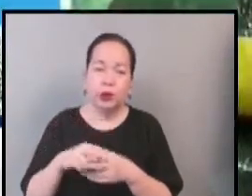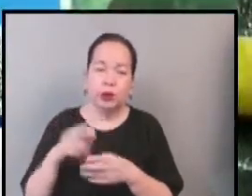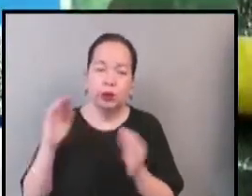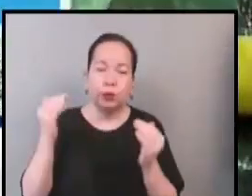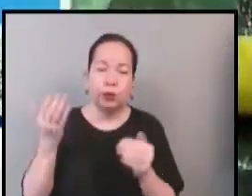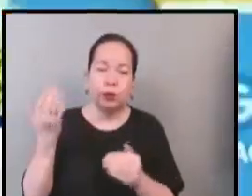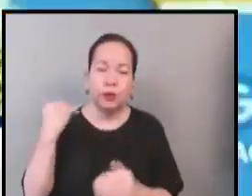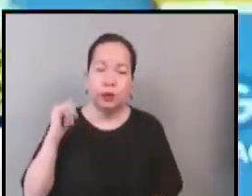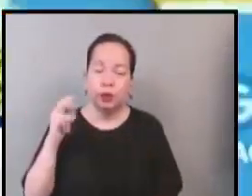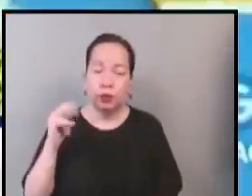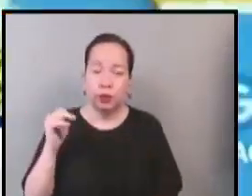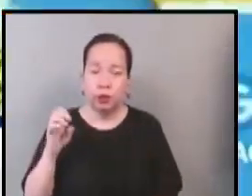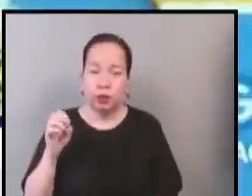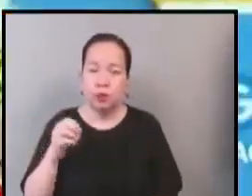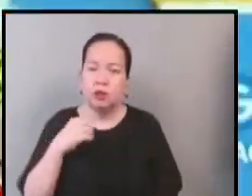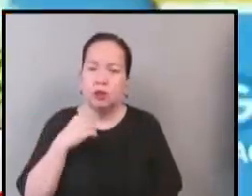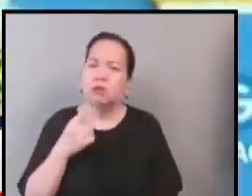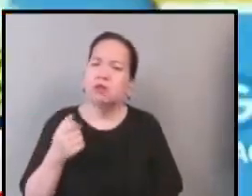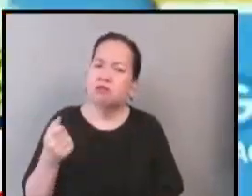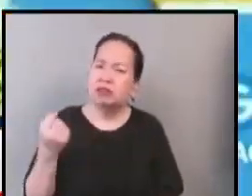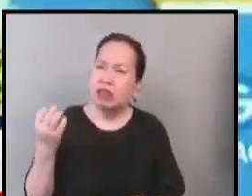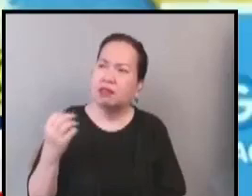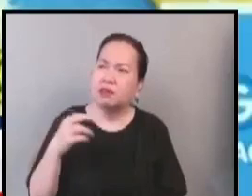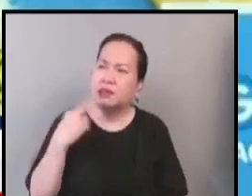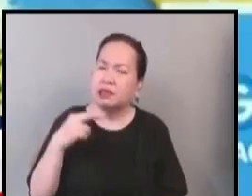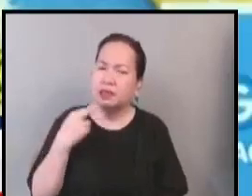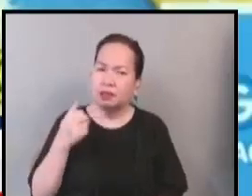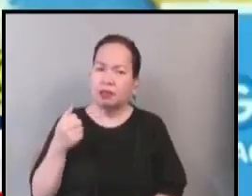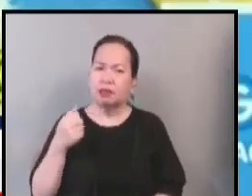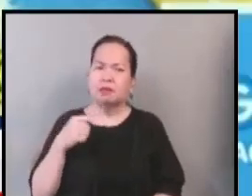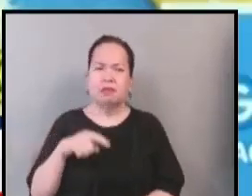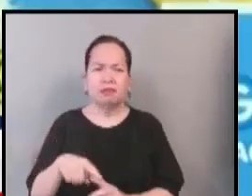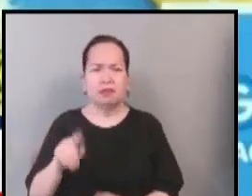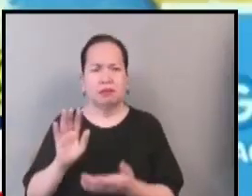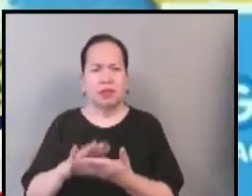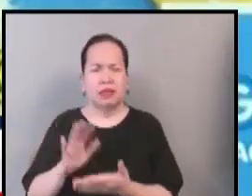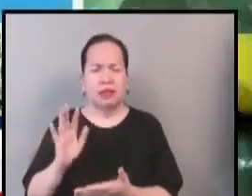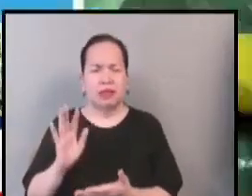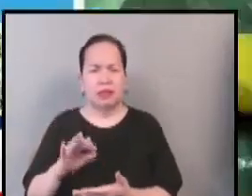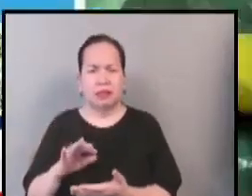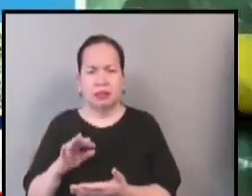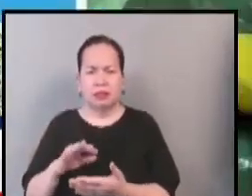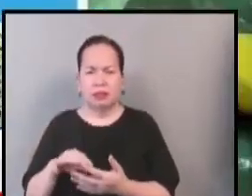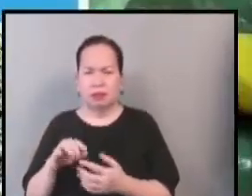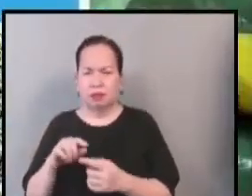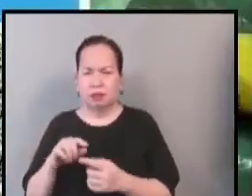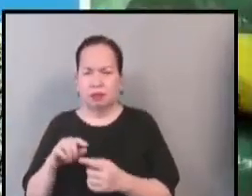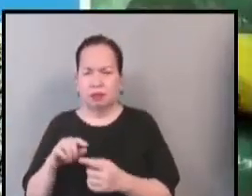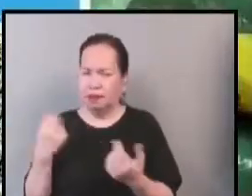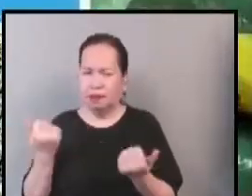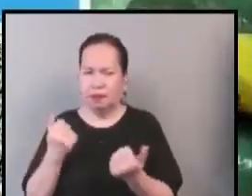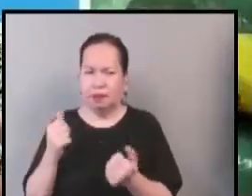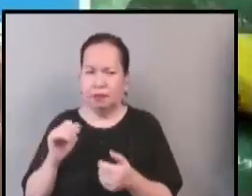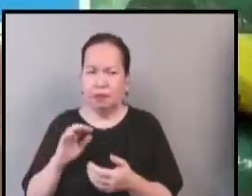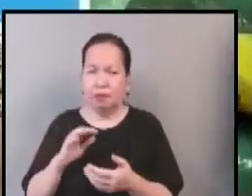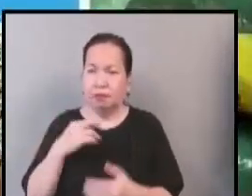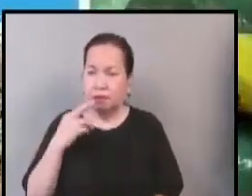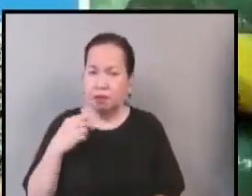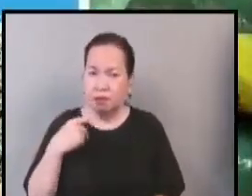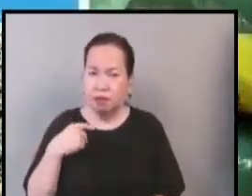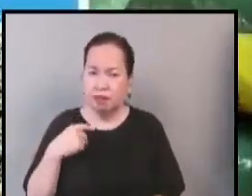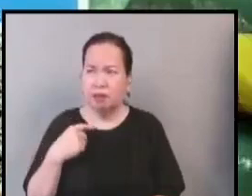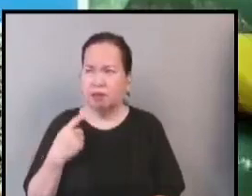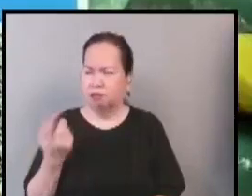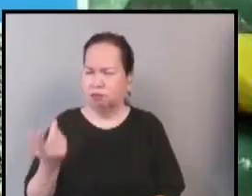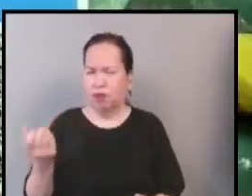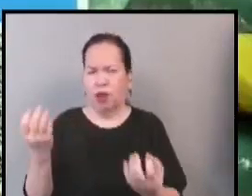bigas kaya lang mahal. Kaya lang sabi ko nga gano'n, bakit ang mamahal? Meron naman palang bigas. Nag-umpisa ng June na yan nung mga